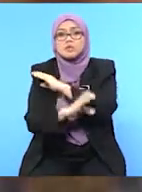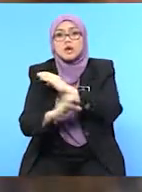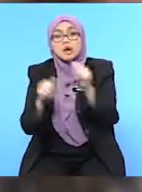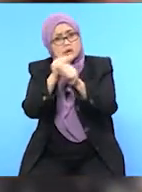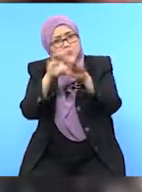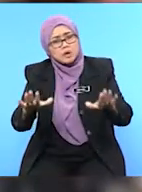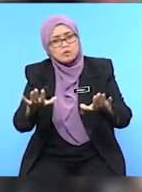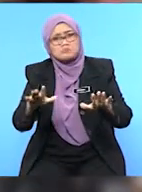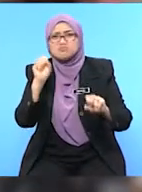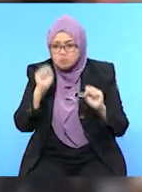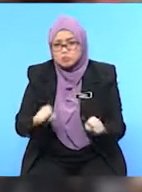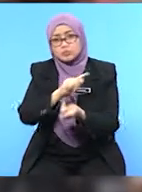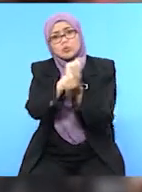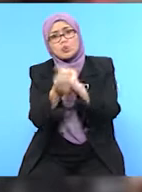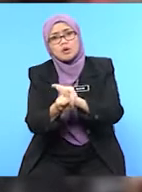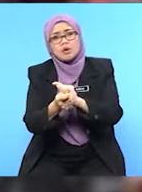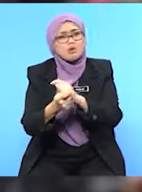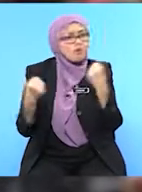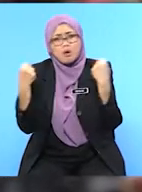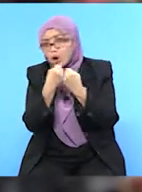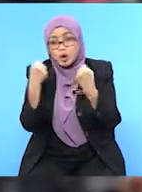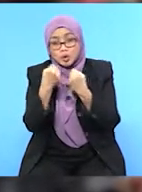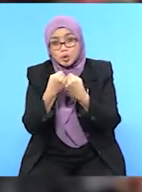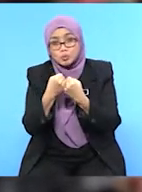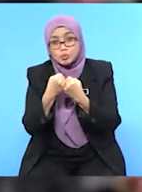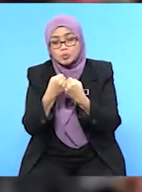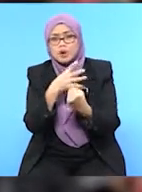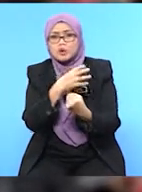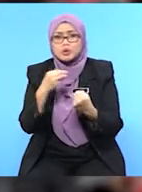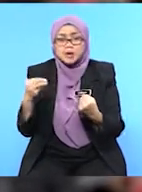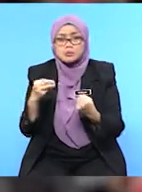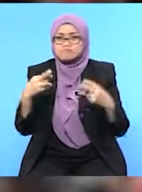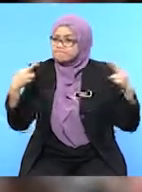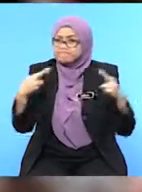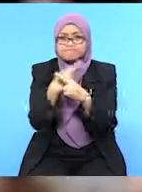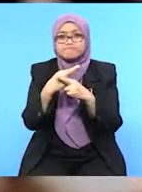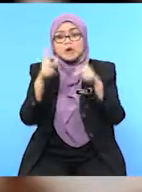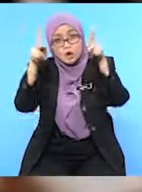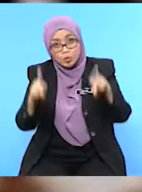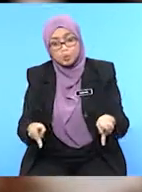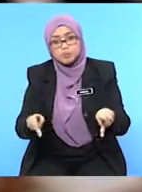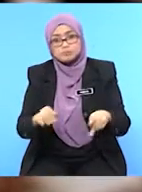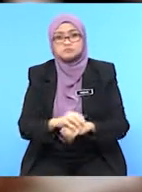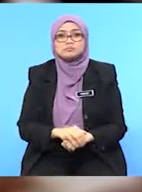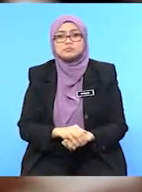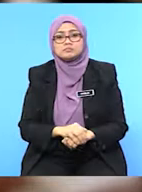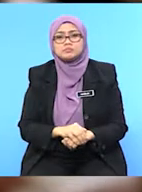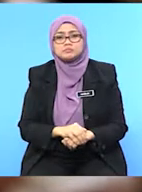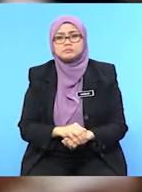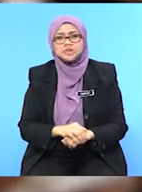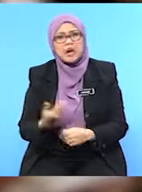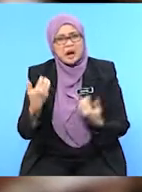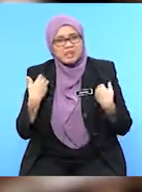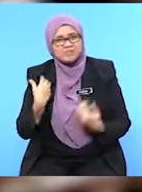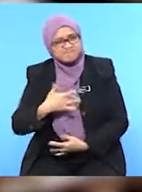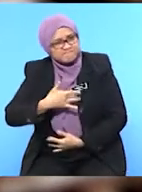akan bertukar menjadi huru-hara dan seterusnya berlakulah pergaduhan atau kerusuhan kaum keadaan ini disebabkan timbulnya sesak dan